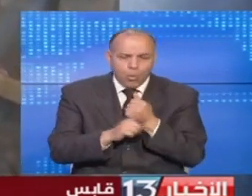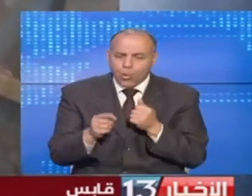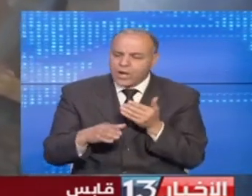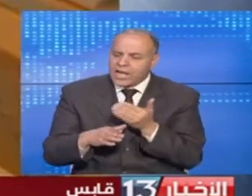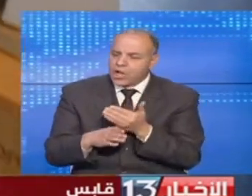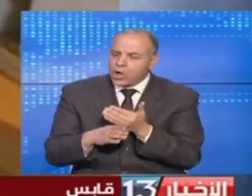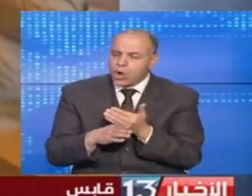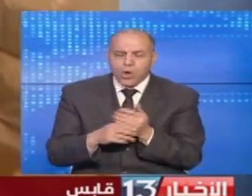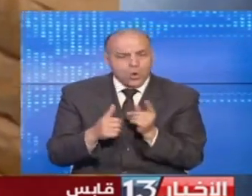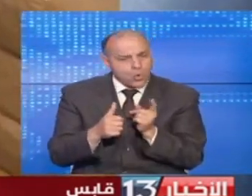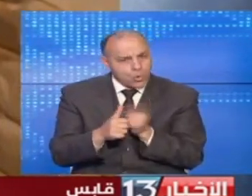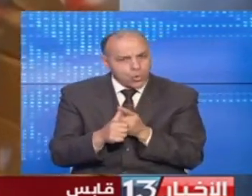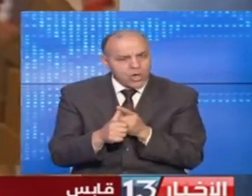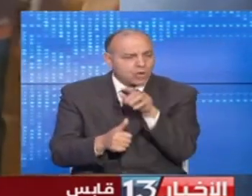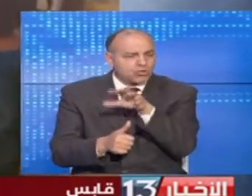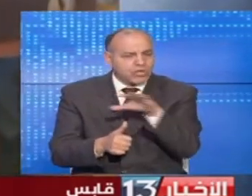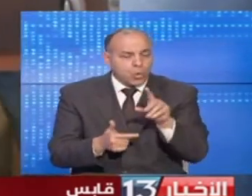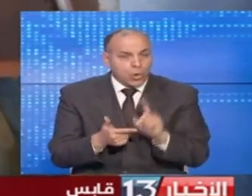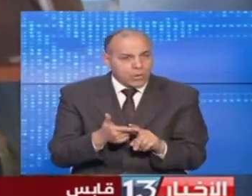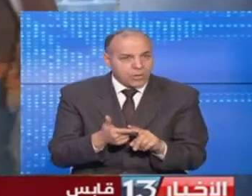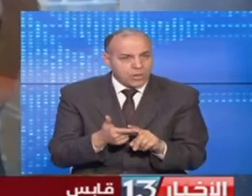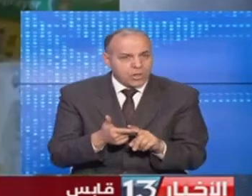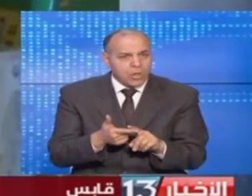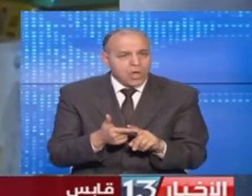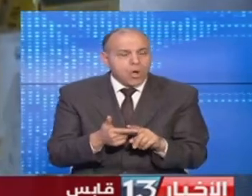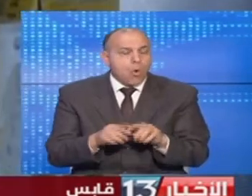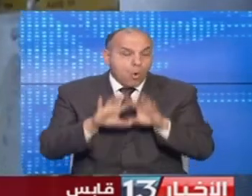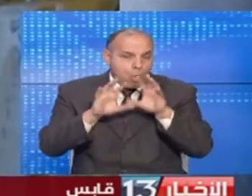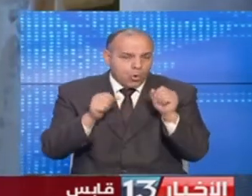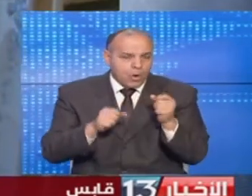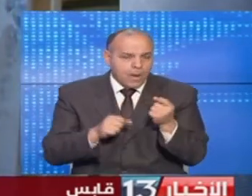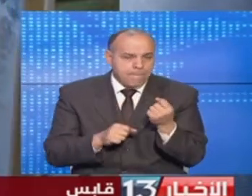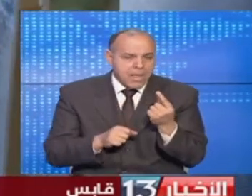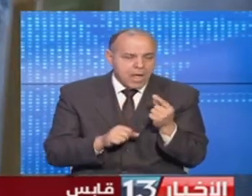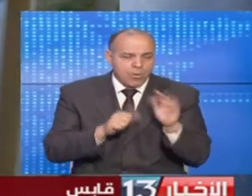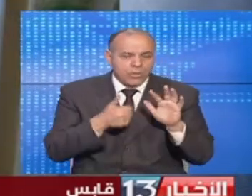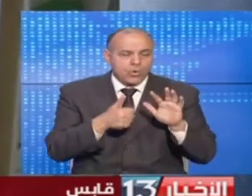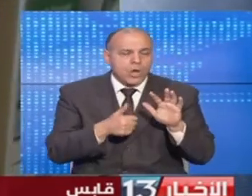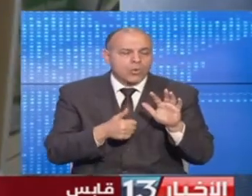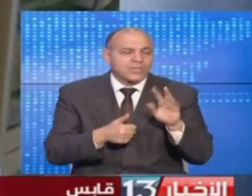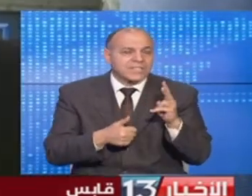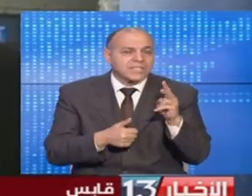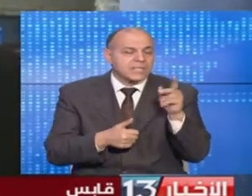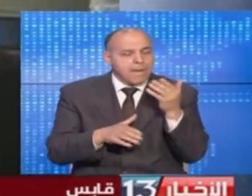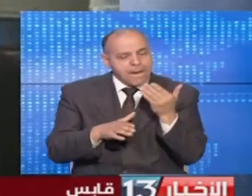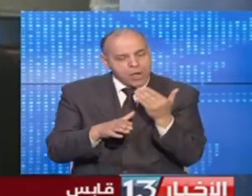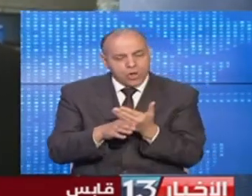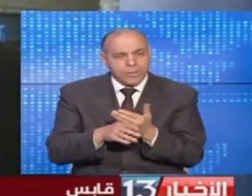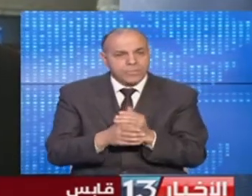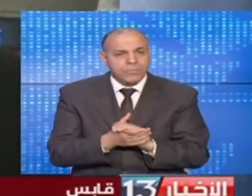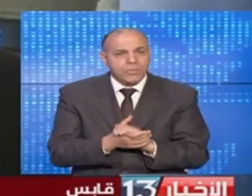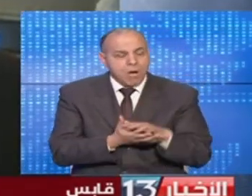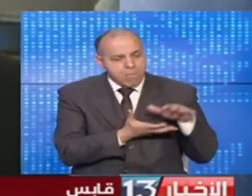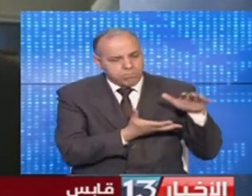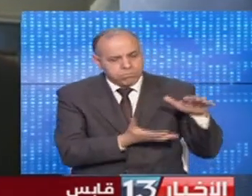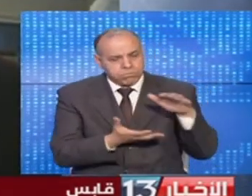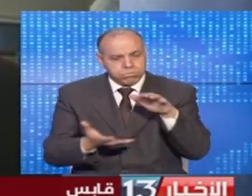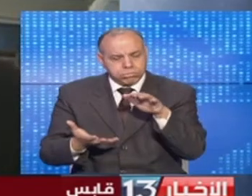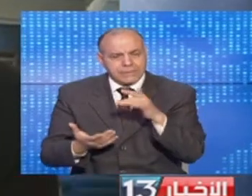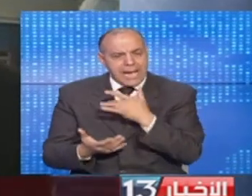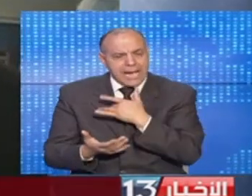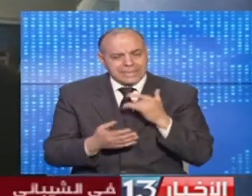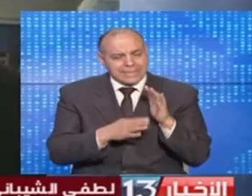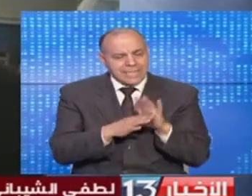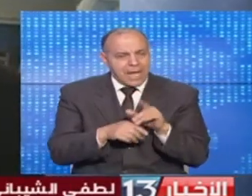المدارس الابتدائيه بالجهه والبالغ عددها مائه واثنين وستين مدرسه على كميه كبيره مستلزمات